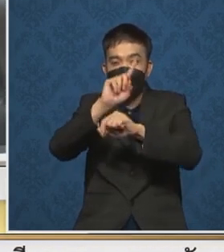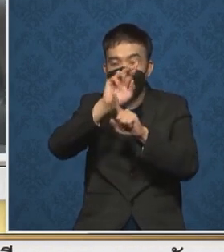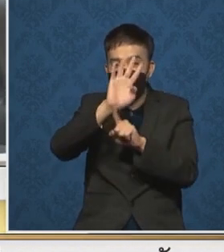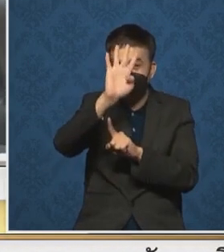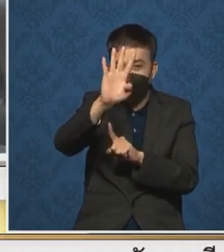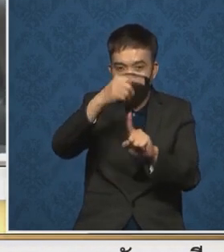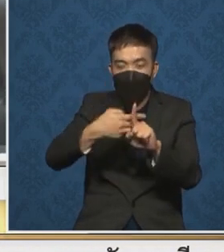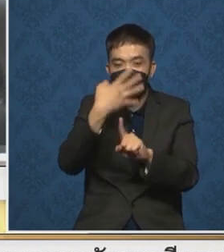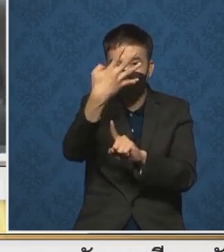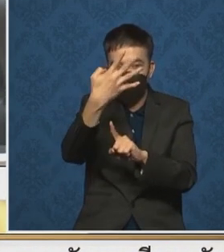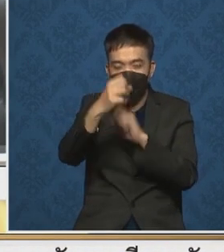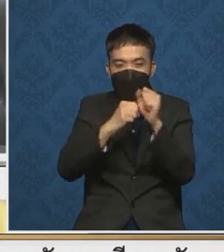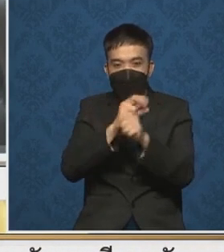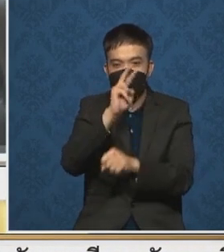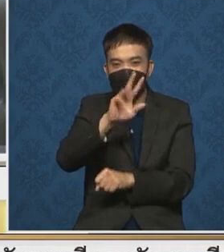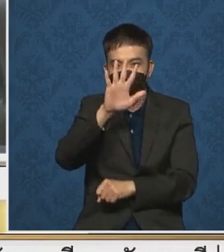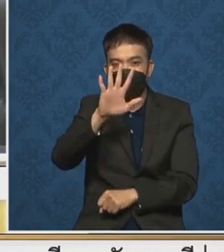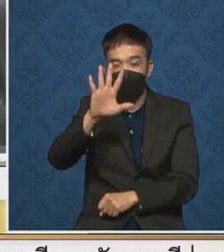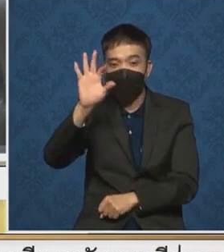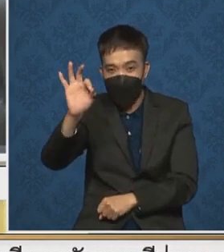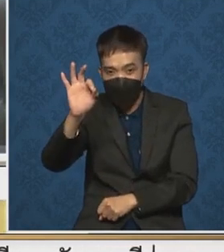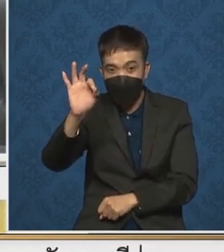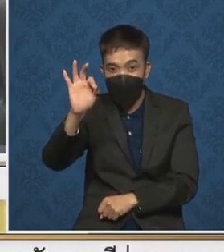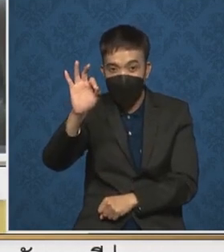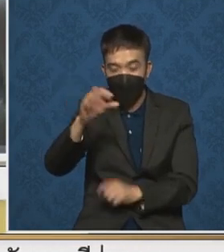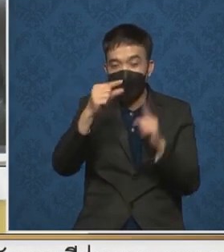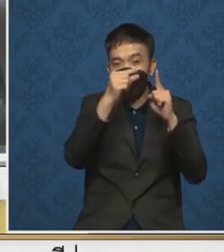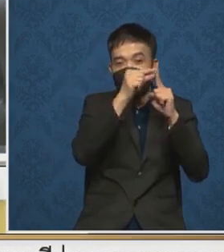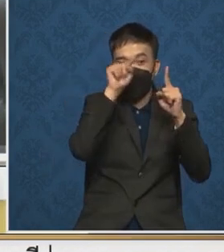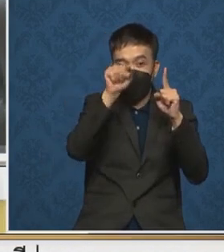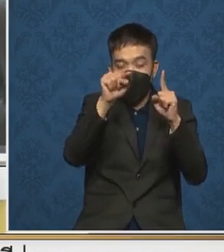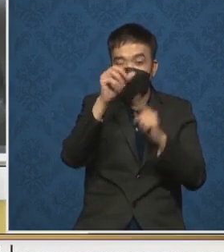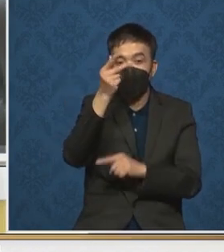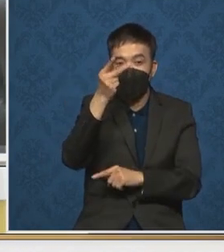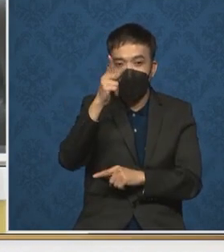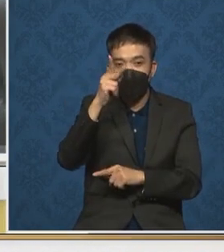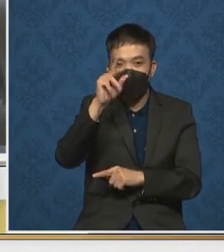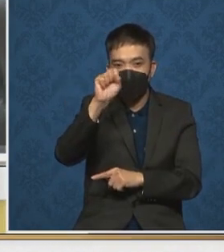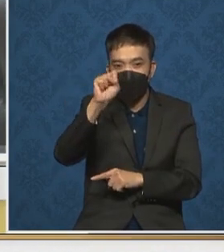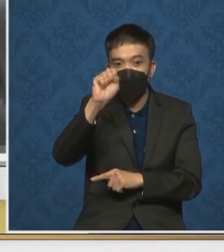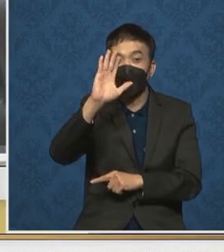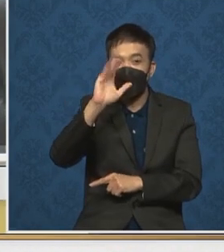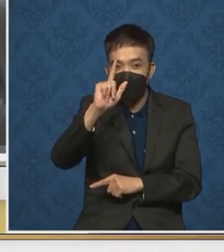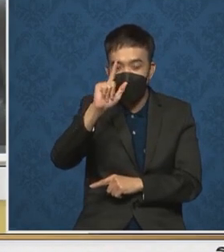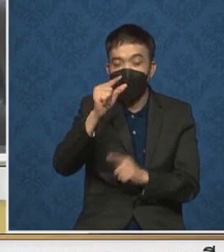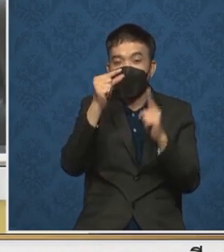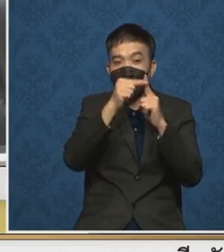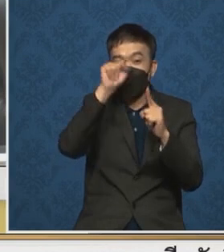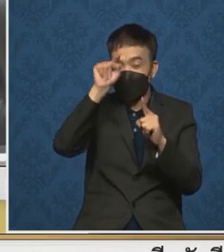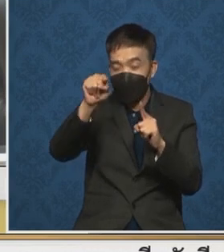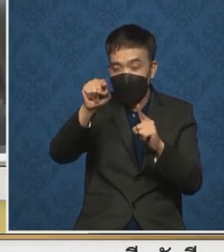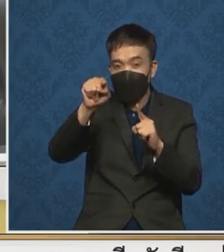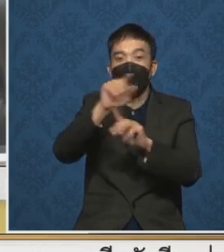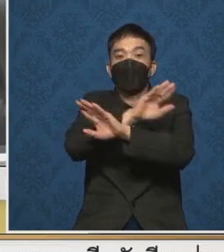เมษายน 2,559 ก่อนคำสั่งคอสช.ดังก่าวเนี่ย ก็ไปให้งดใช้ข้อ